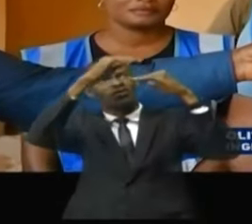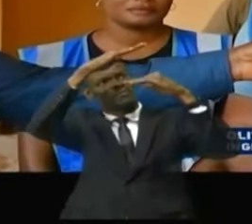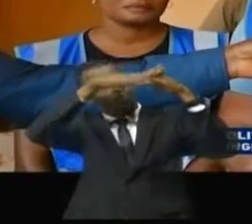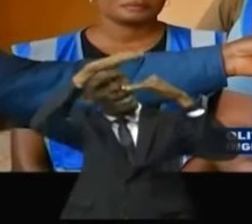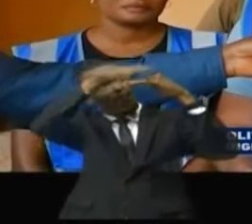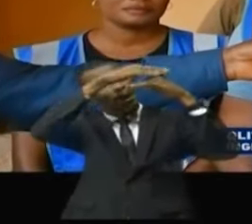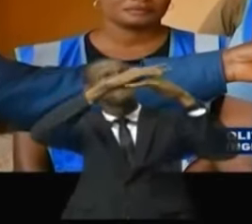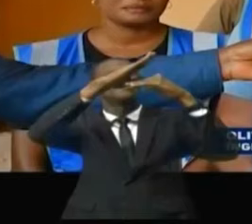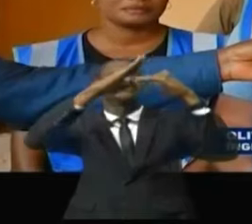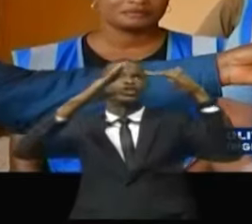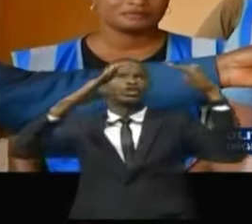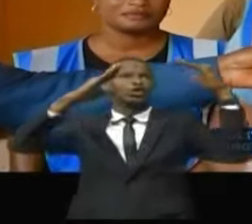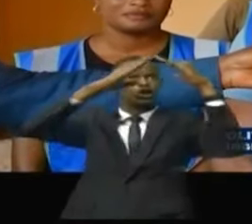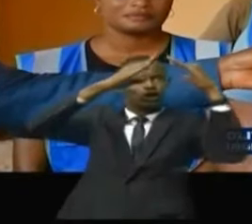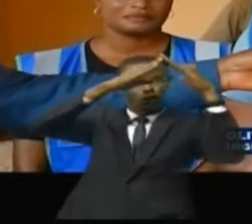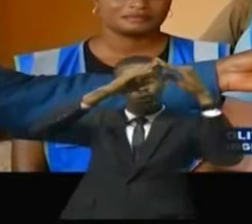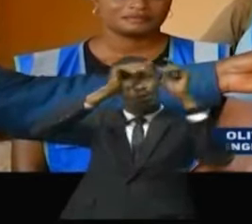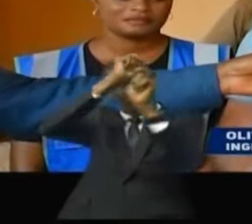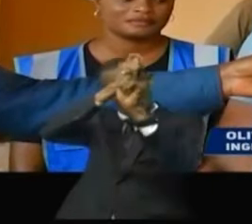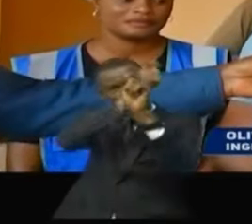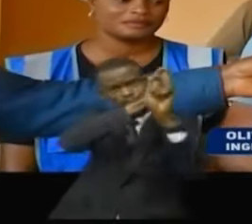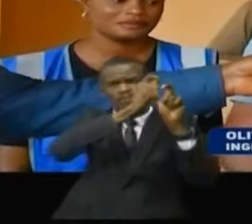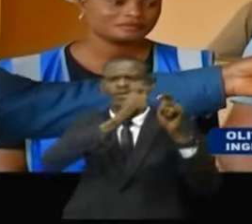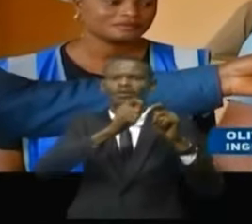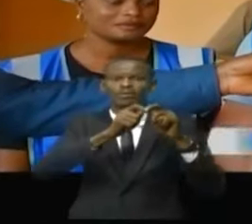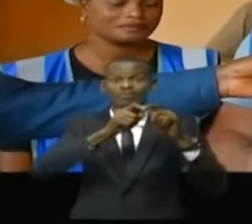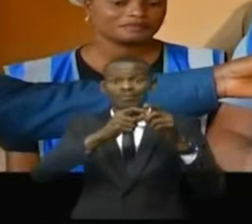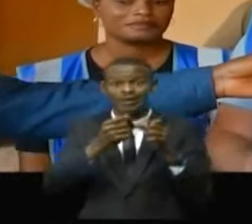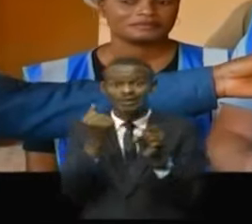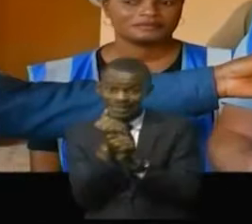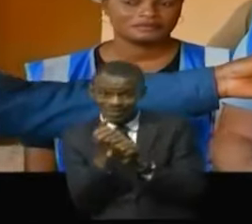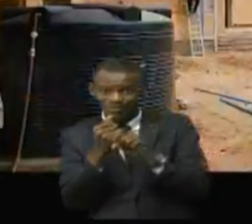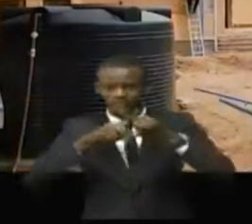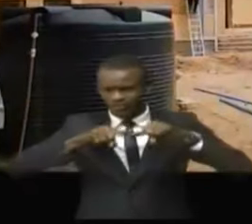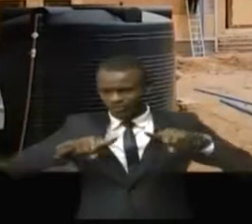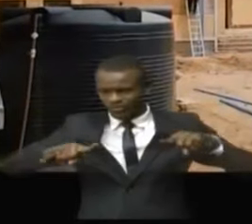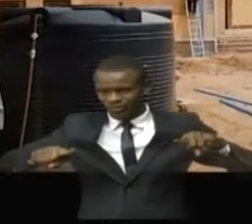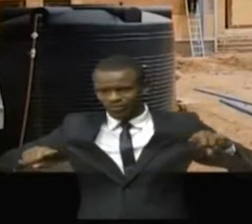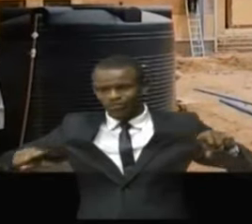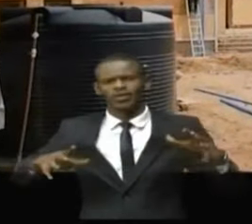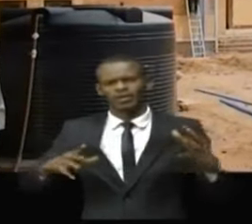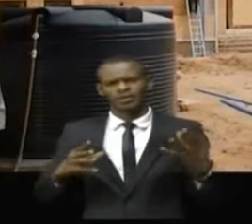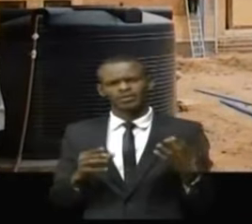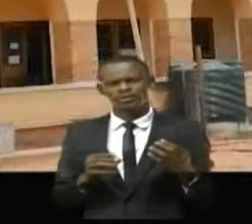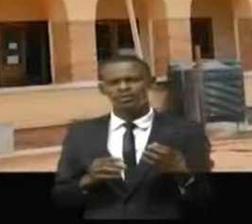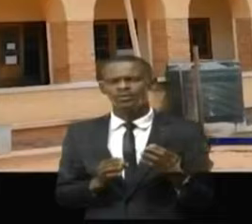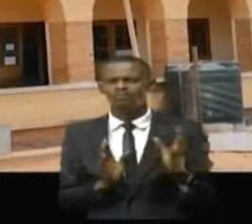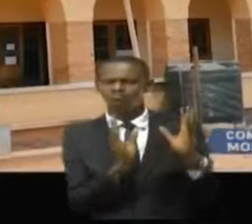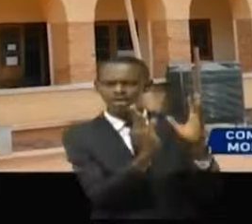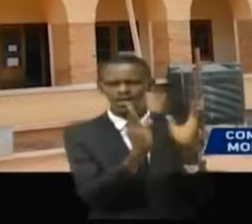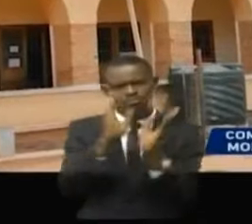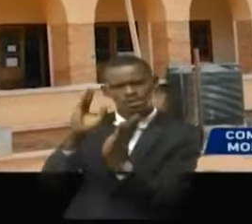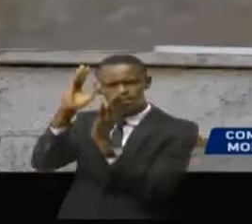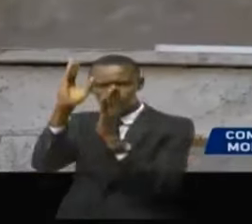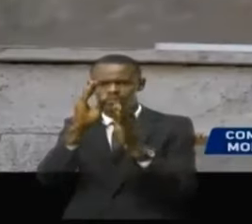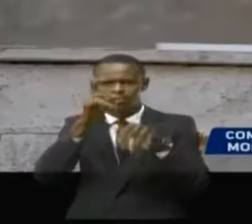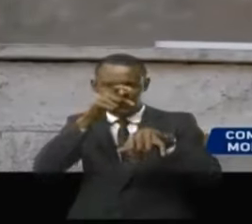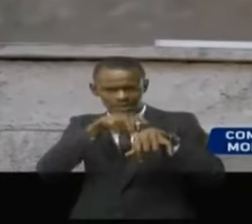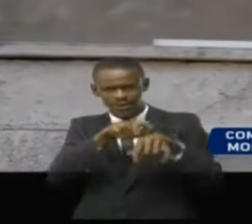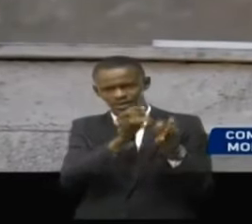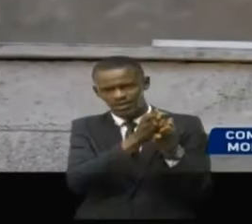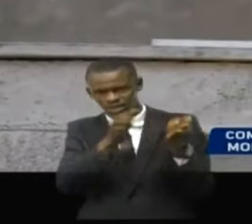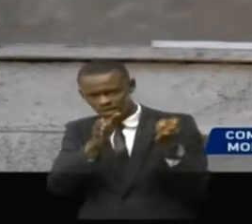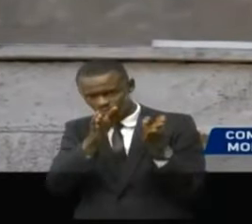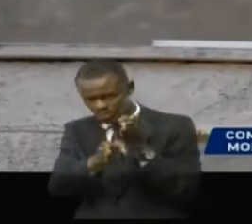avons vraiment une organisation où nous faisons évoluer les différents corps de métier en parallèle. Ces travaux de rénovation en cours au sein de cette